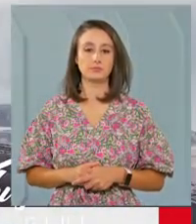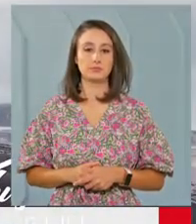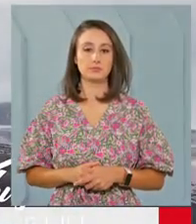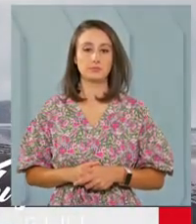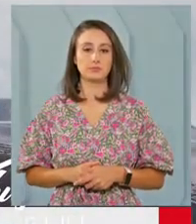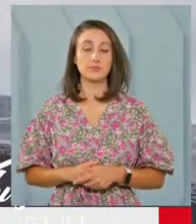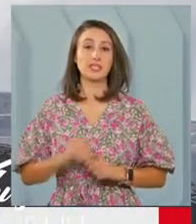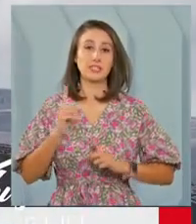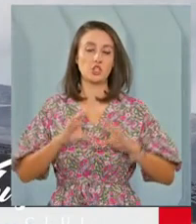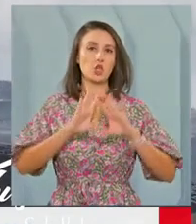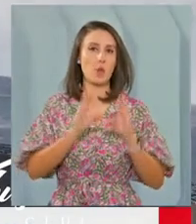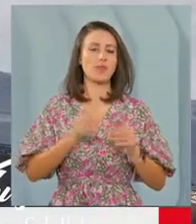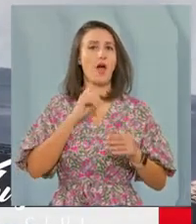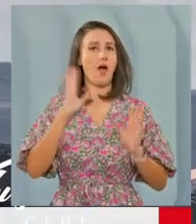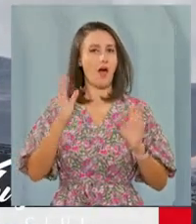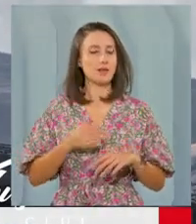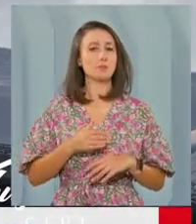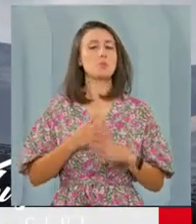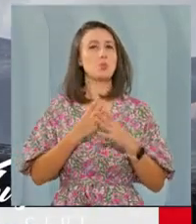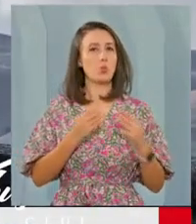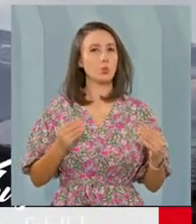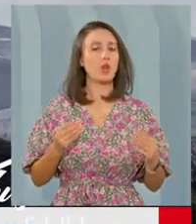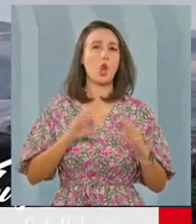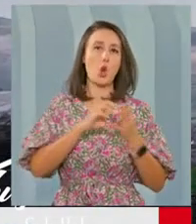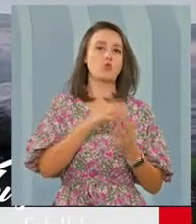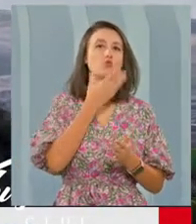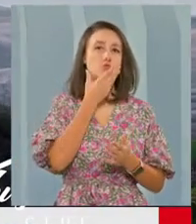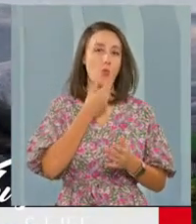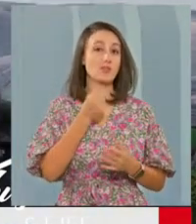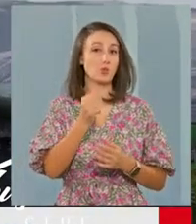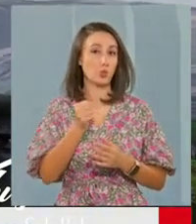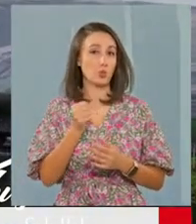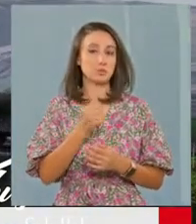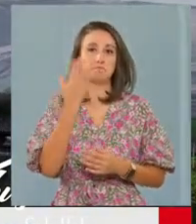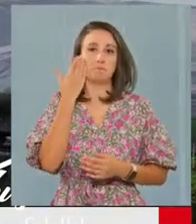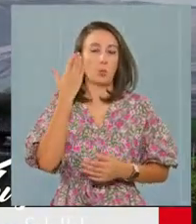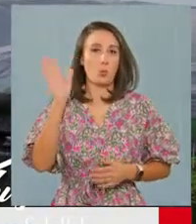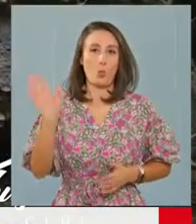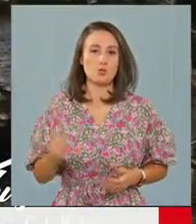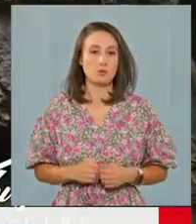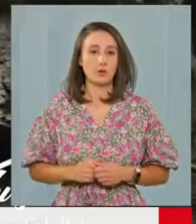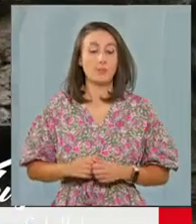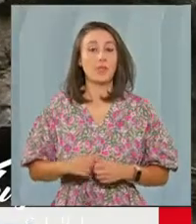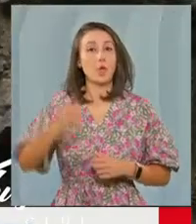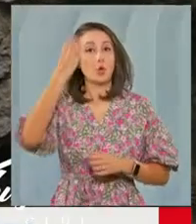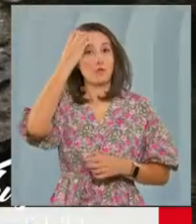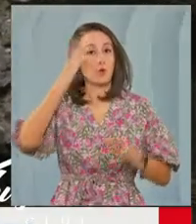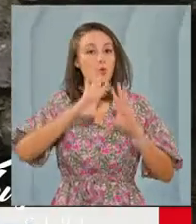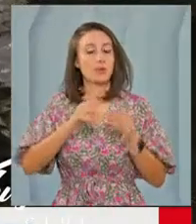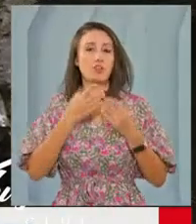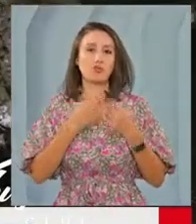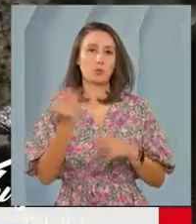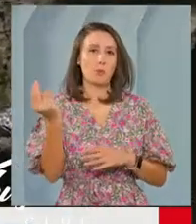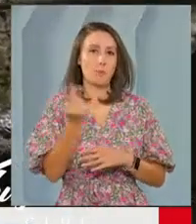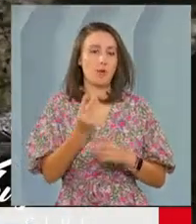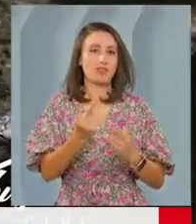PSI dacă România are atracții turistice inedite acestea sunt prea puțin cunoscute din acest motiv guvernul României a demarat un